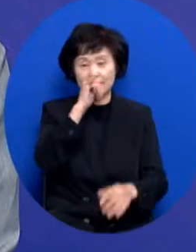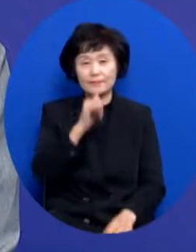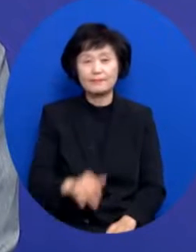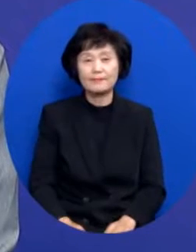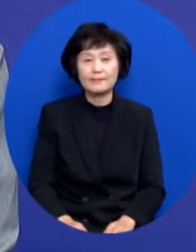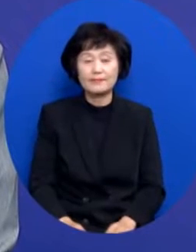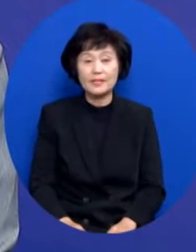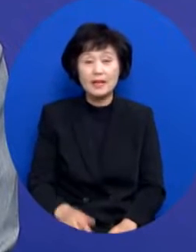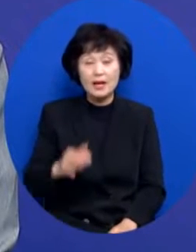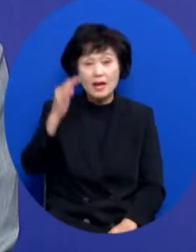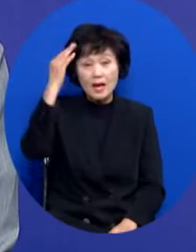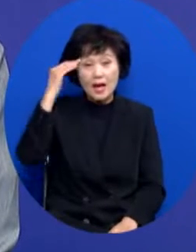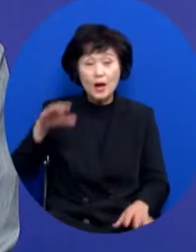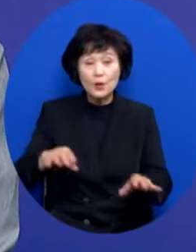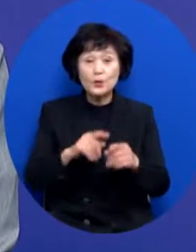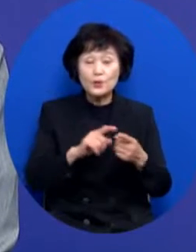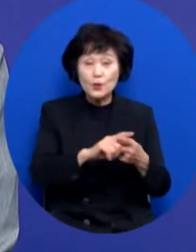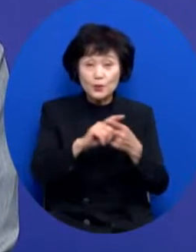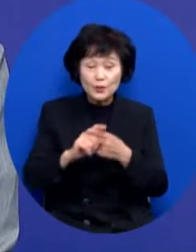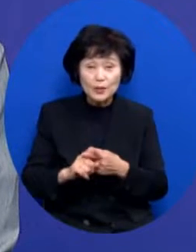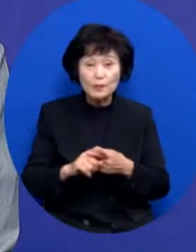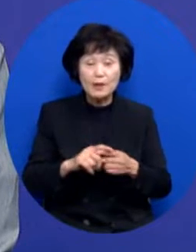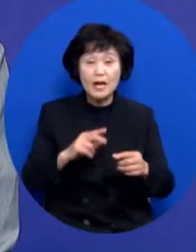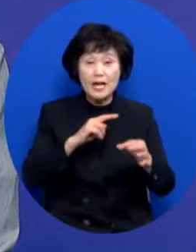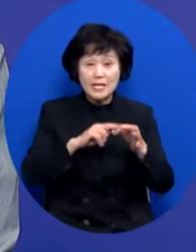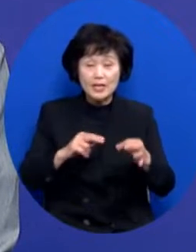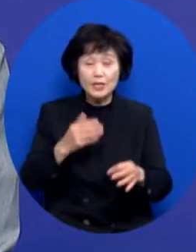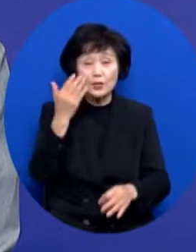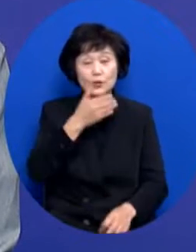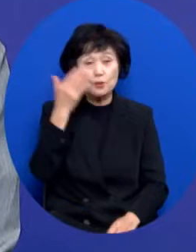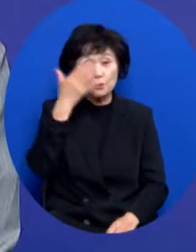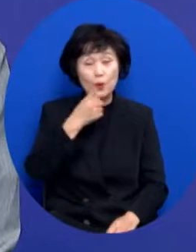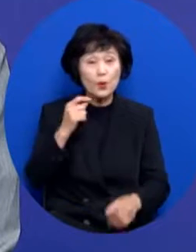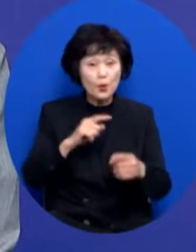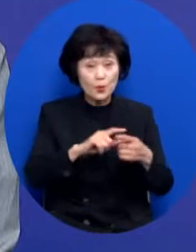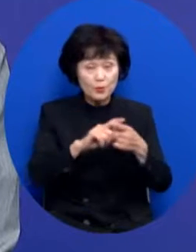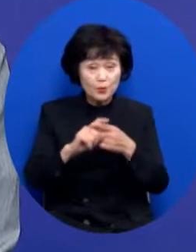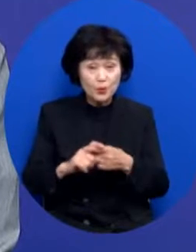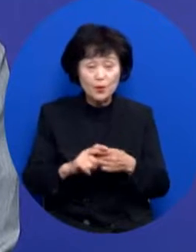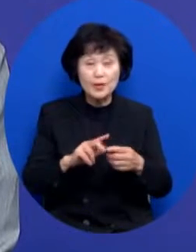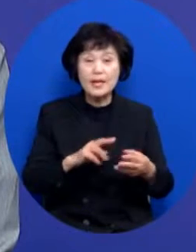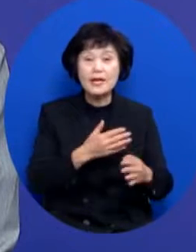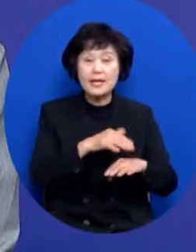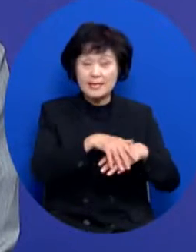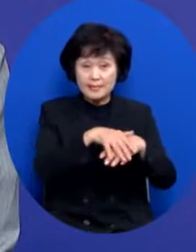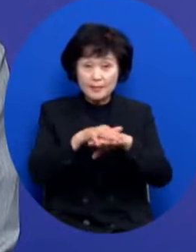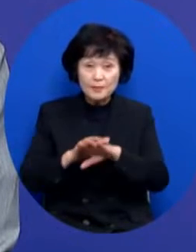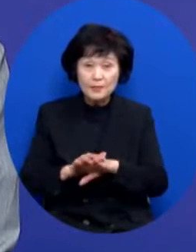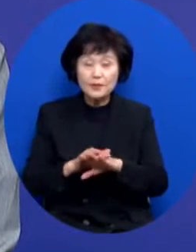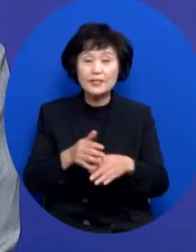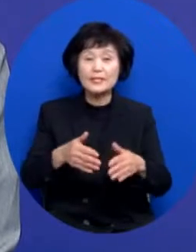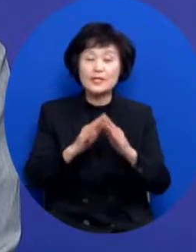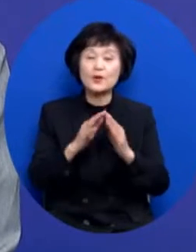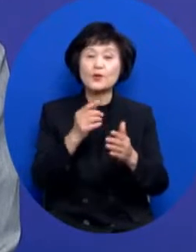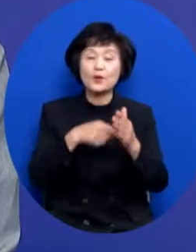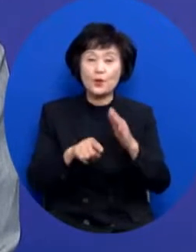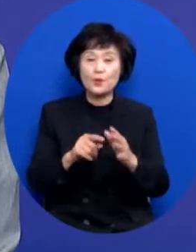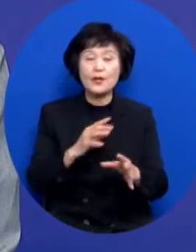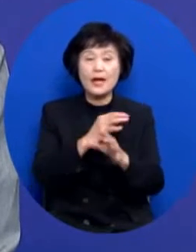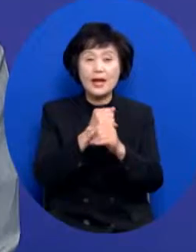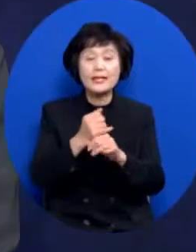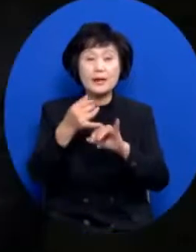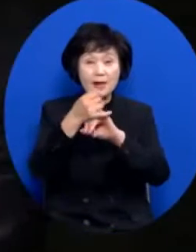한국교회 총연합과 여의도순복음교회 한국상담 서비스 네트워크가 한국교회 트라우마센터 설립을 위한 협약식을